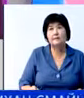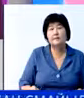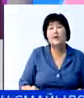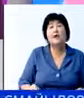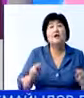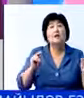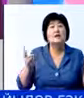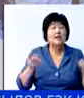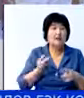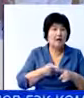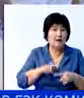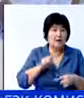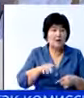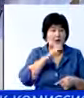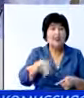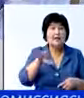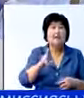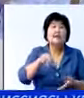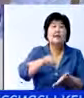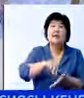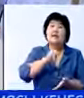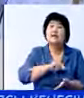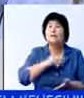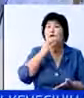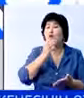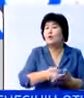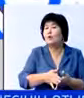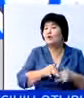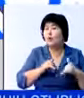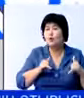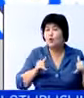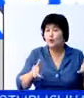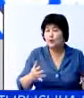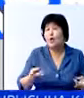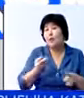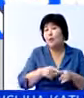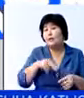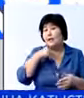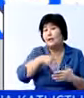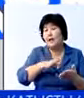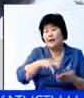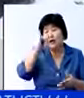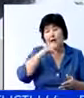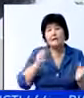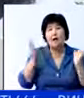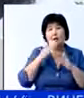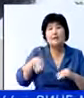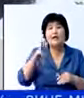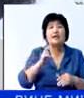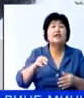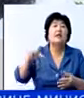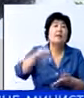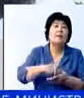Шыны керек, дәл қазіргі уақытта дін қызметкерлеріне деген жауапкершілік күшейіп тұр. Осыны назарға алған Қазақстан мұсылмандары діни